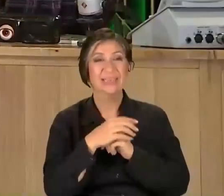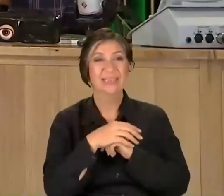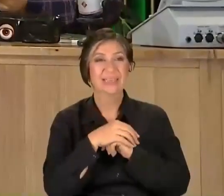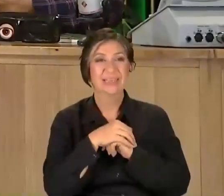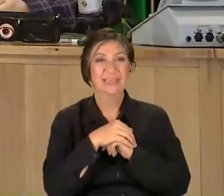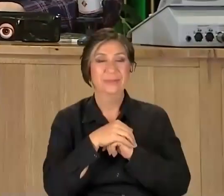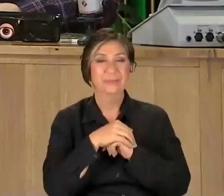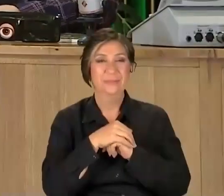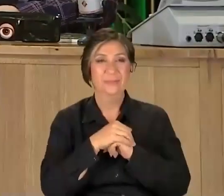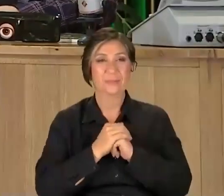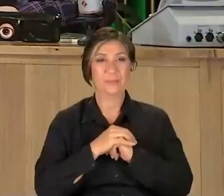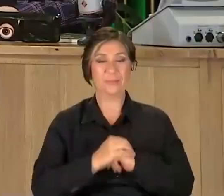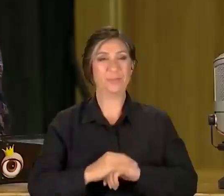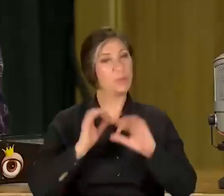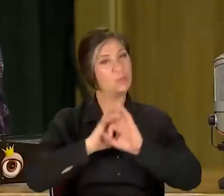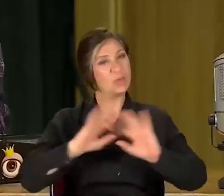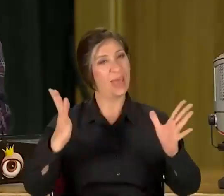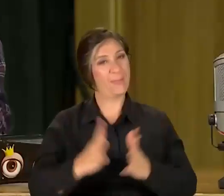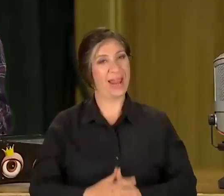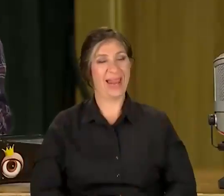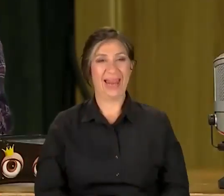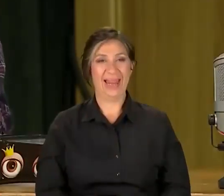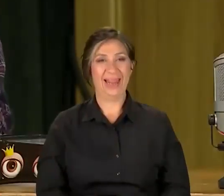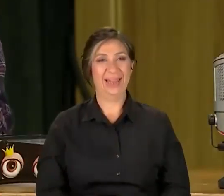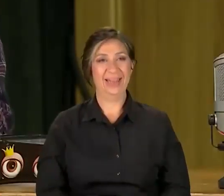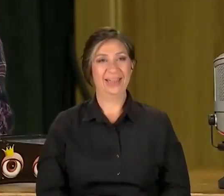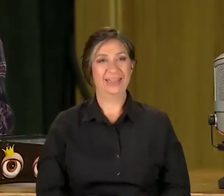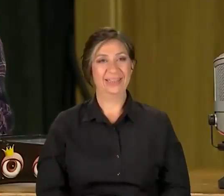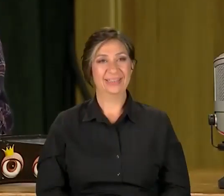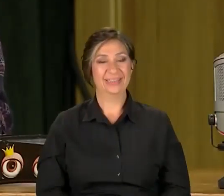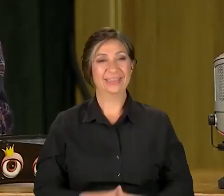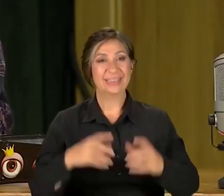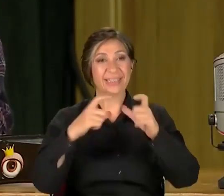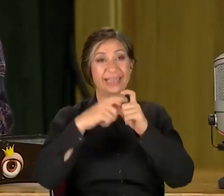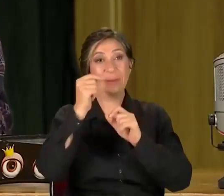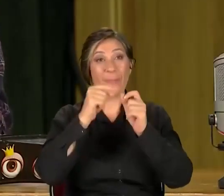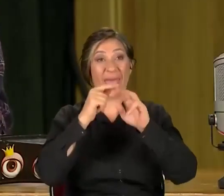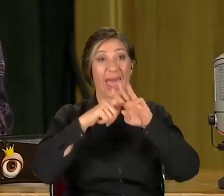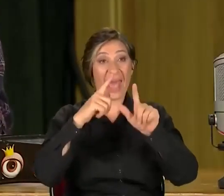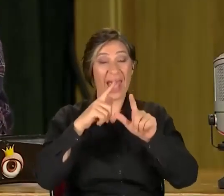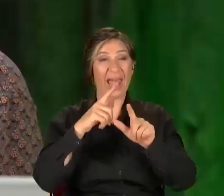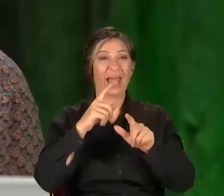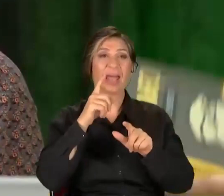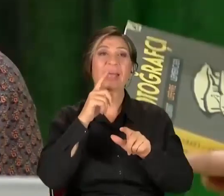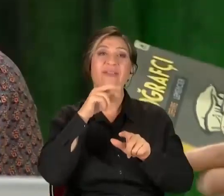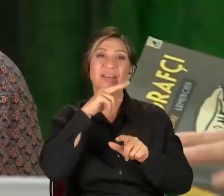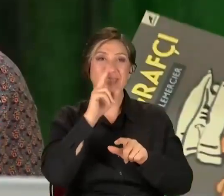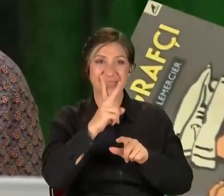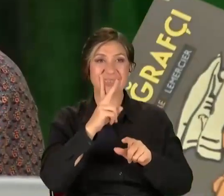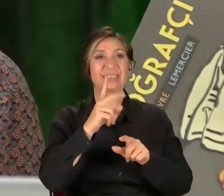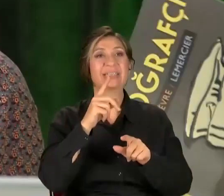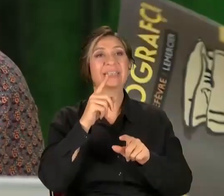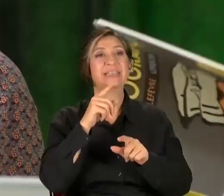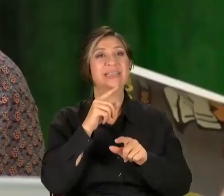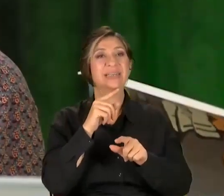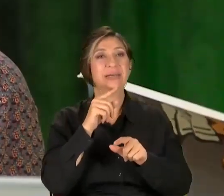Vay, vay. Mükemmel, mükemmel. Guibert, Lefebvre, Le Mercier. Evet, evet.